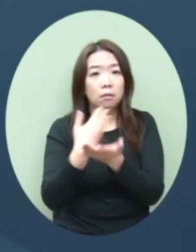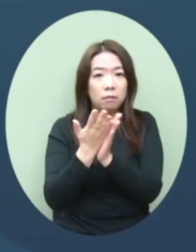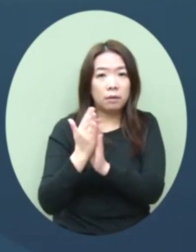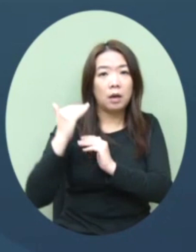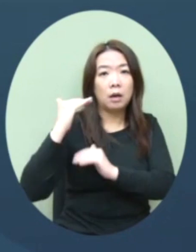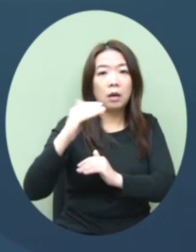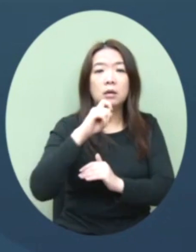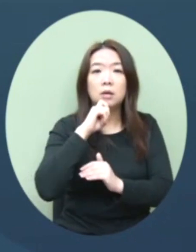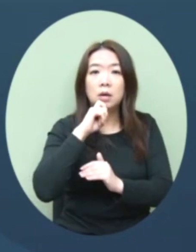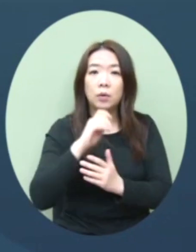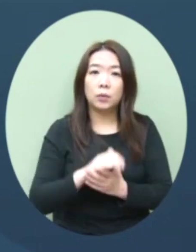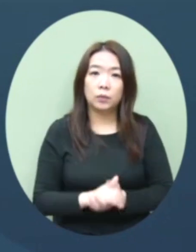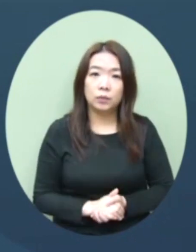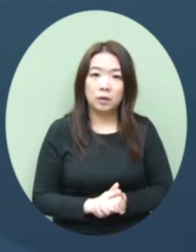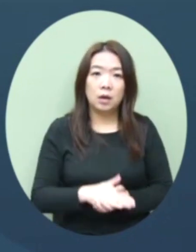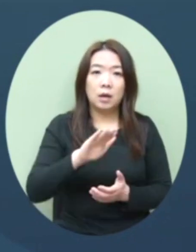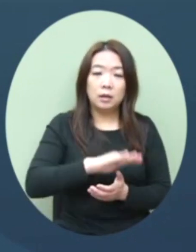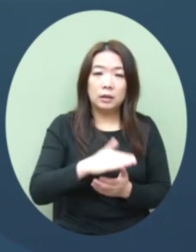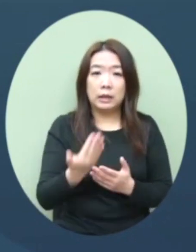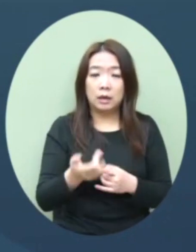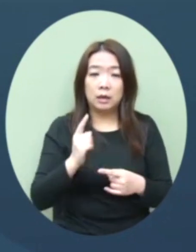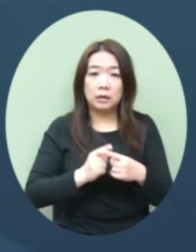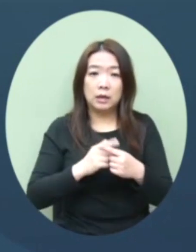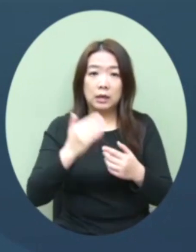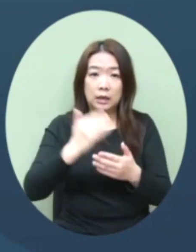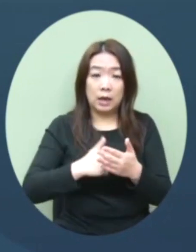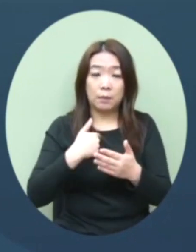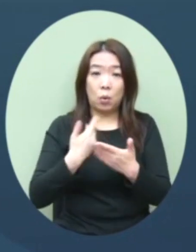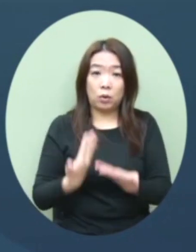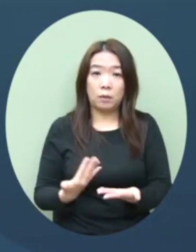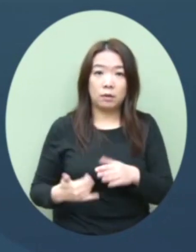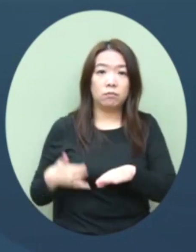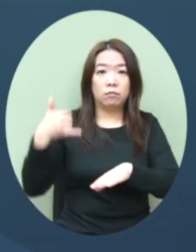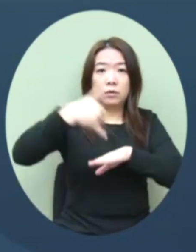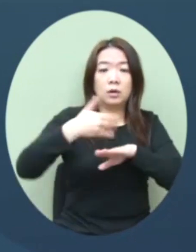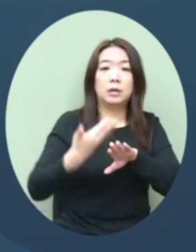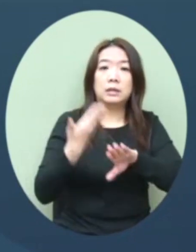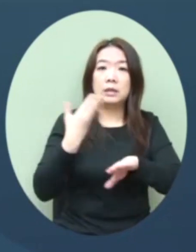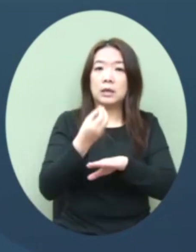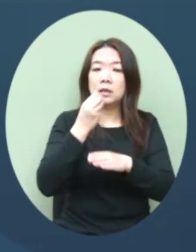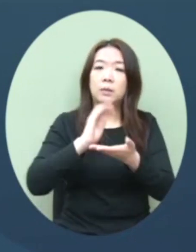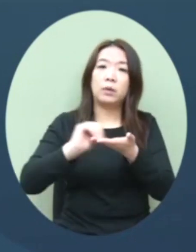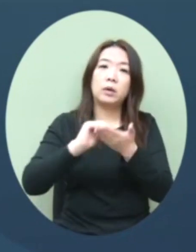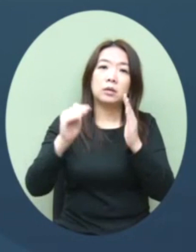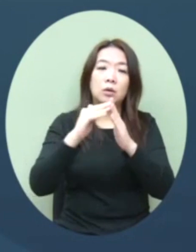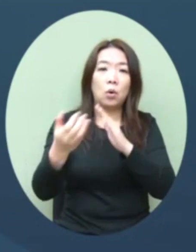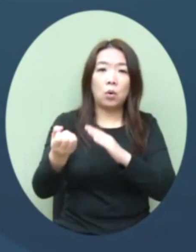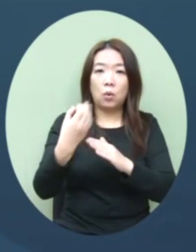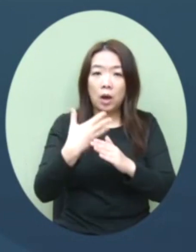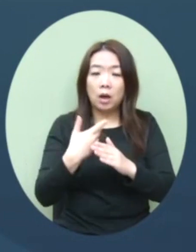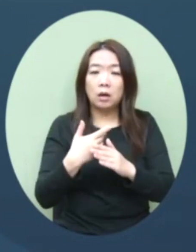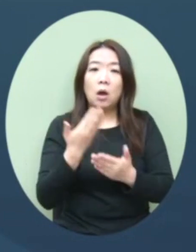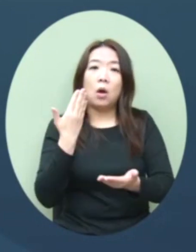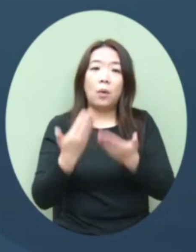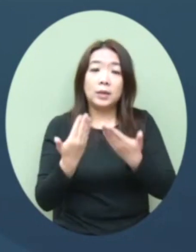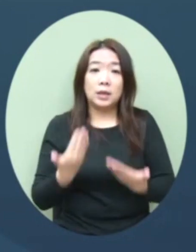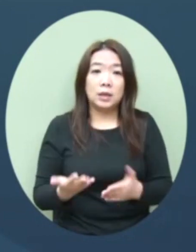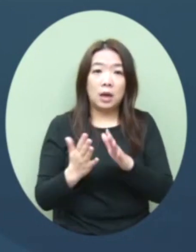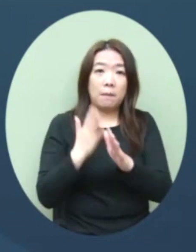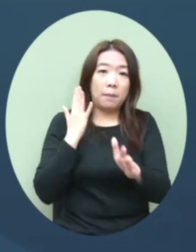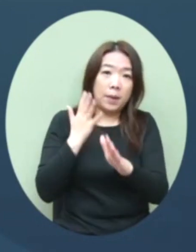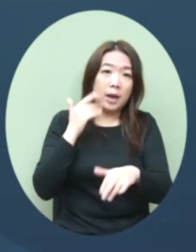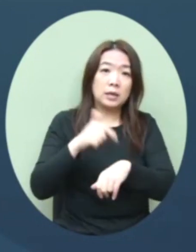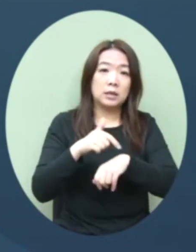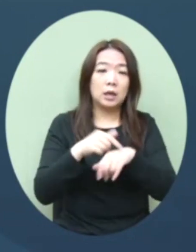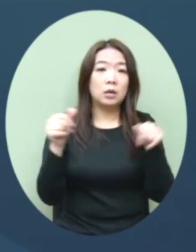限的情況之下但是沒有減少到我今天出來之前食物及衛生局告訴我們儘管現在排隊的輪候